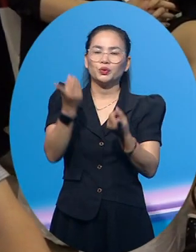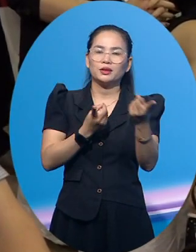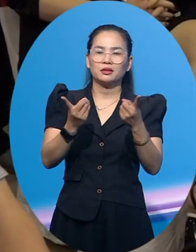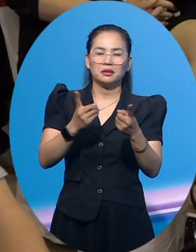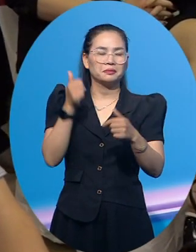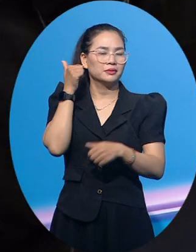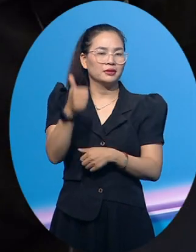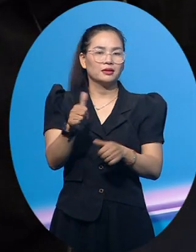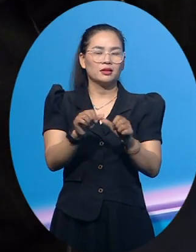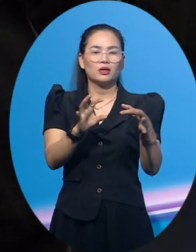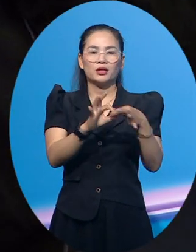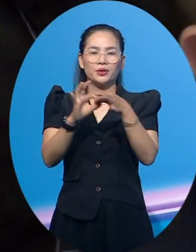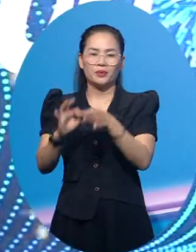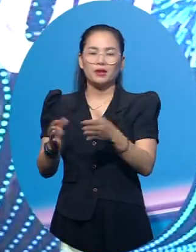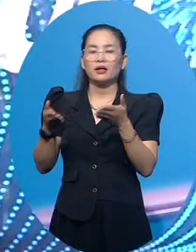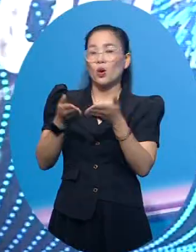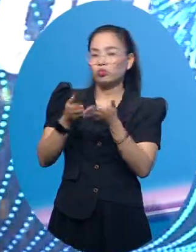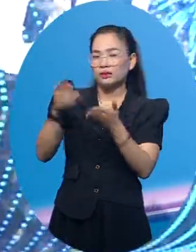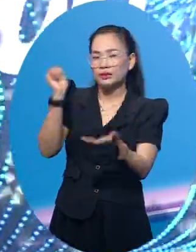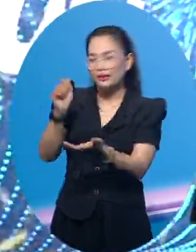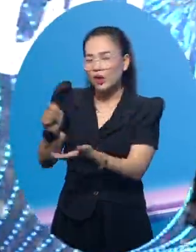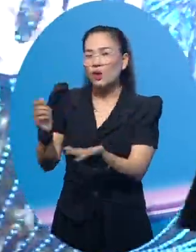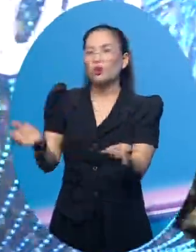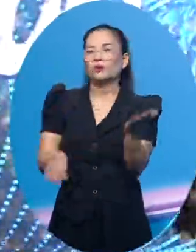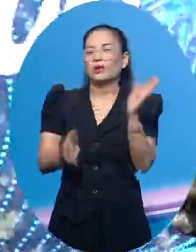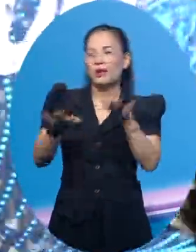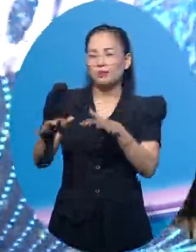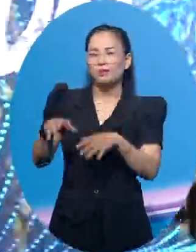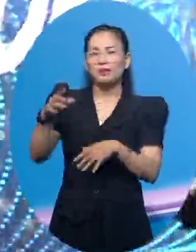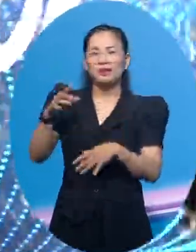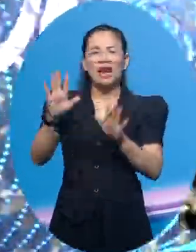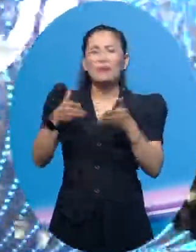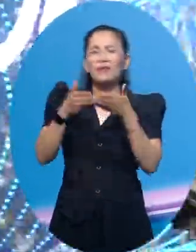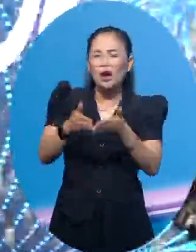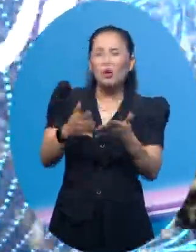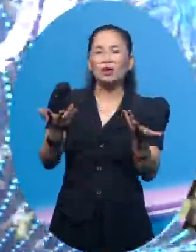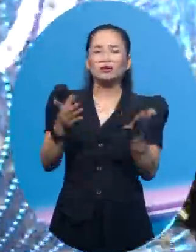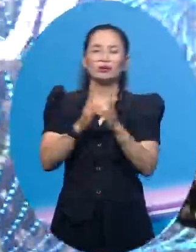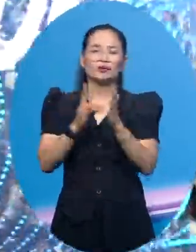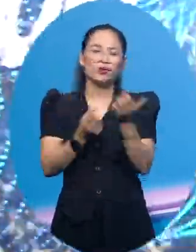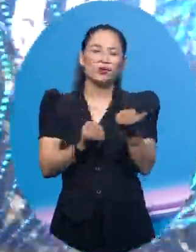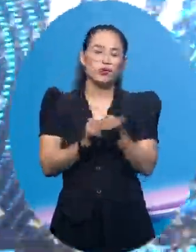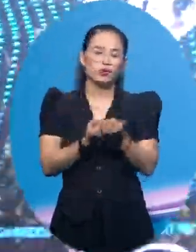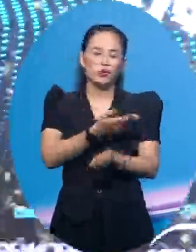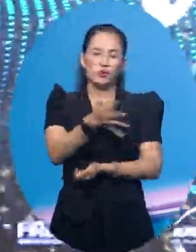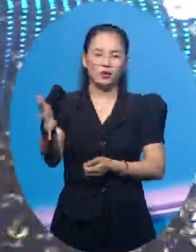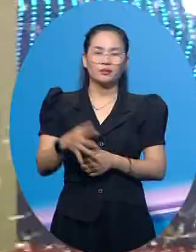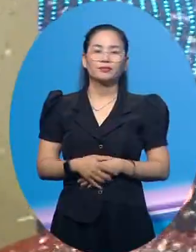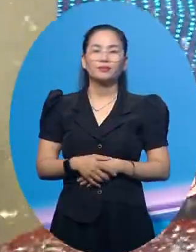hải và đóng tàu, giới thiệu các sản phẩm từ thiết bị máy móc, chế tạo tàu đến các dịch vụ hỗ trợ ngành.